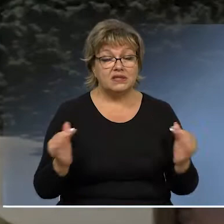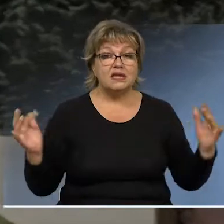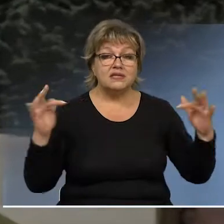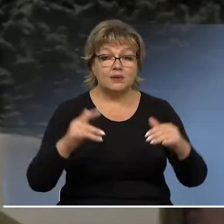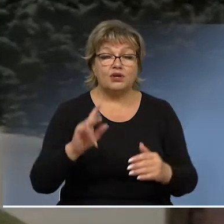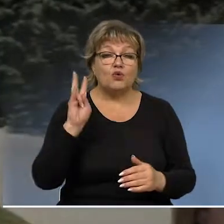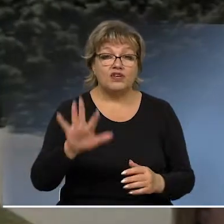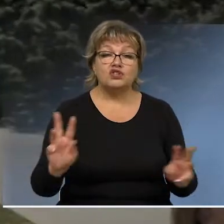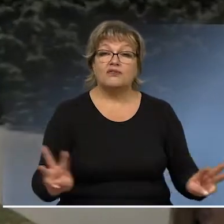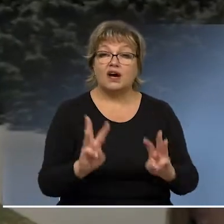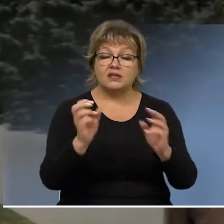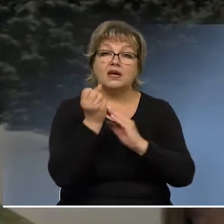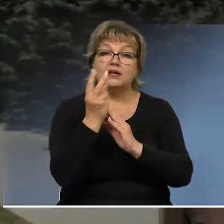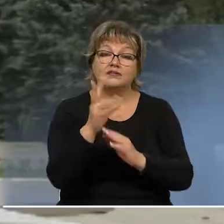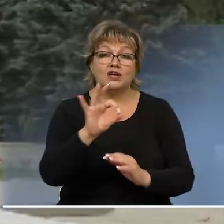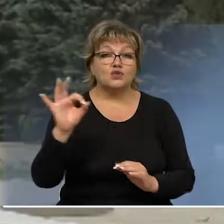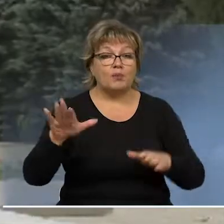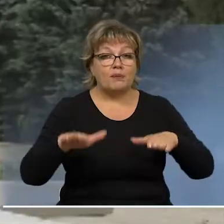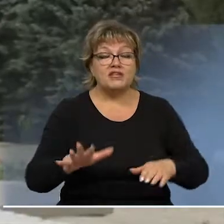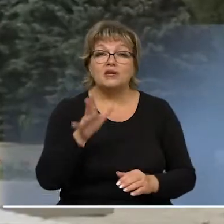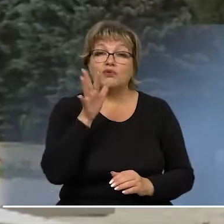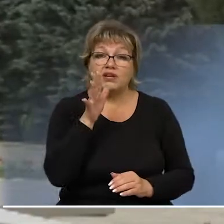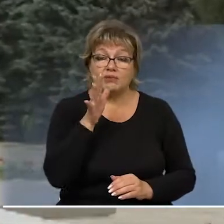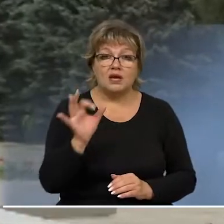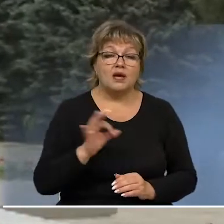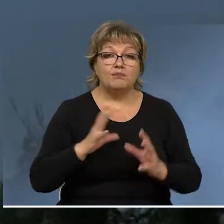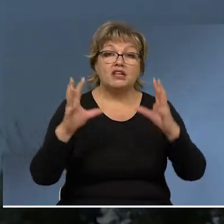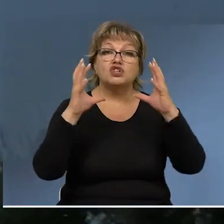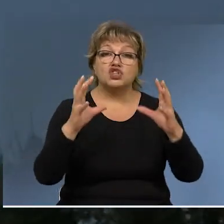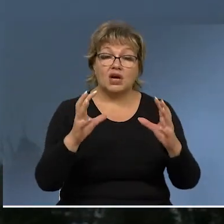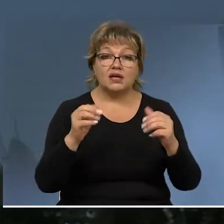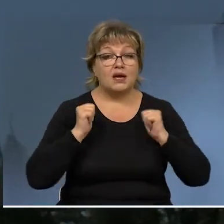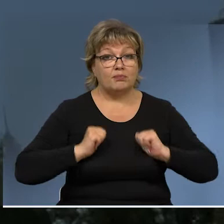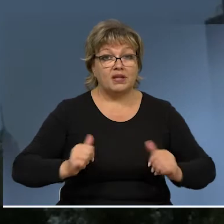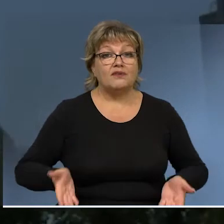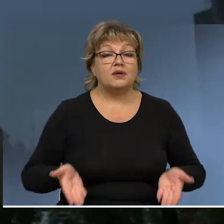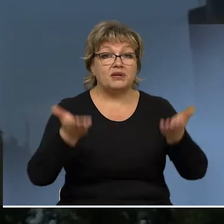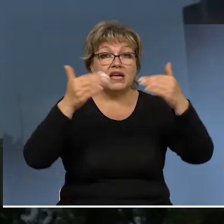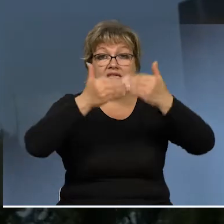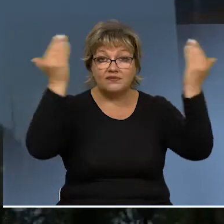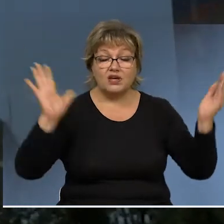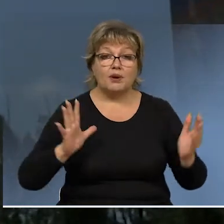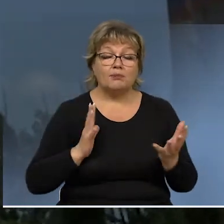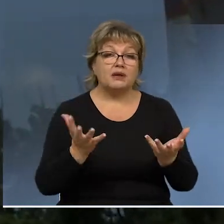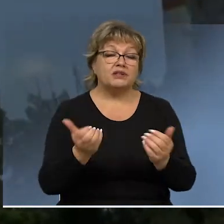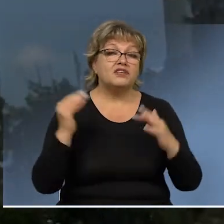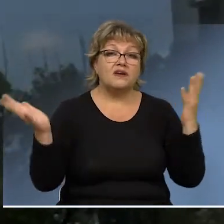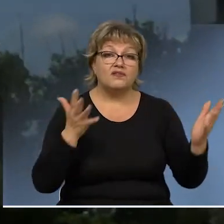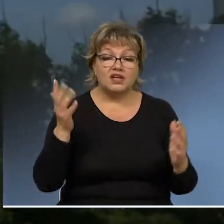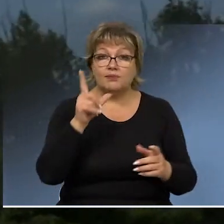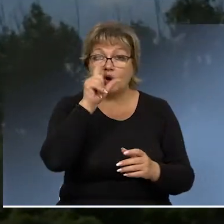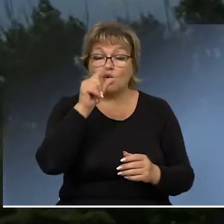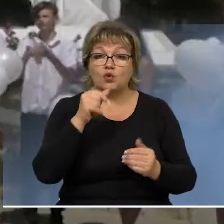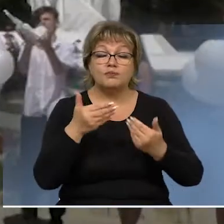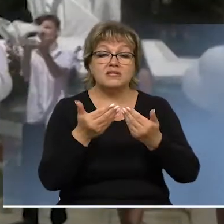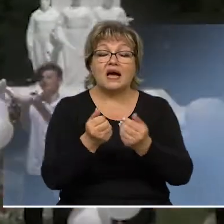в этот день собрались у вечного огня 1200 по местному времени белые шары плавно см или в небо и были подхвачены